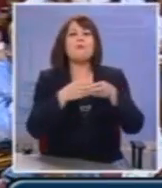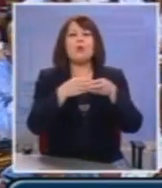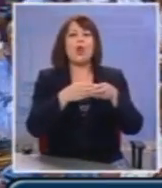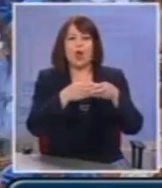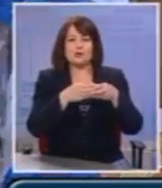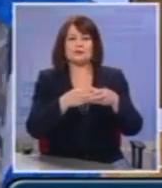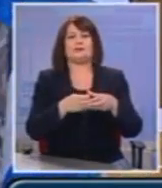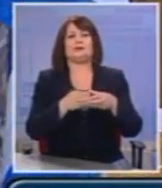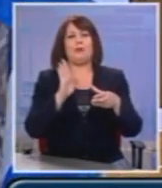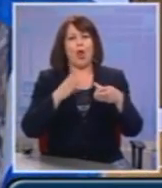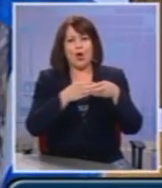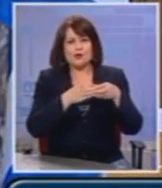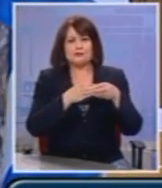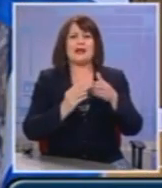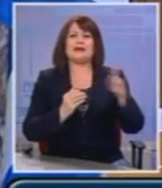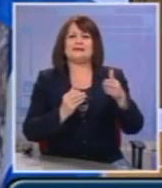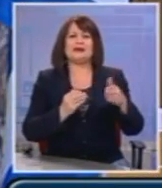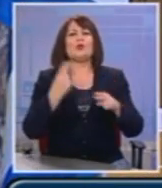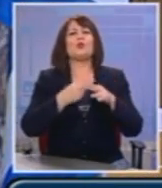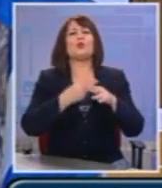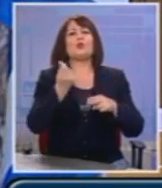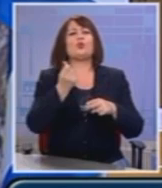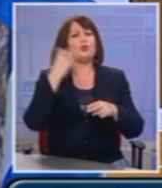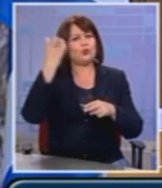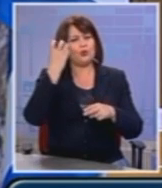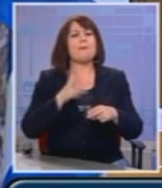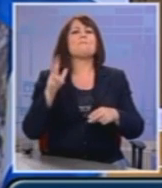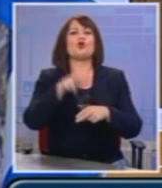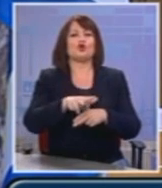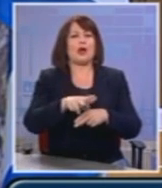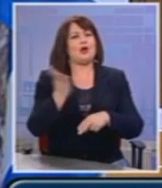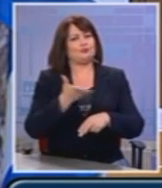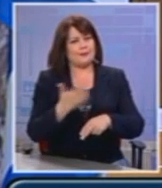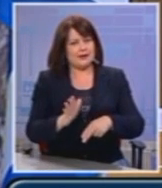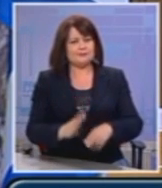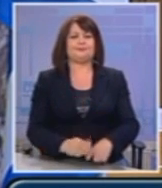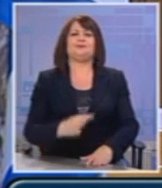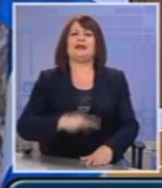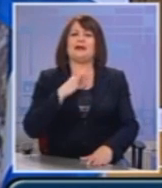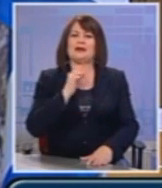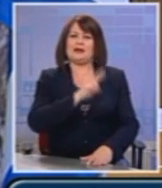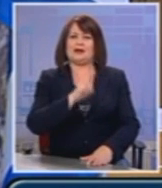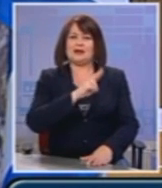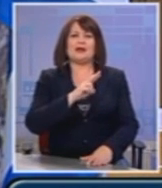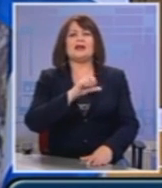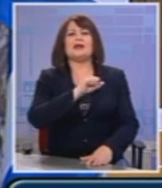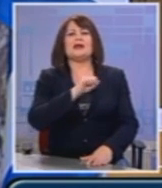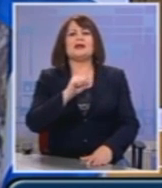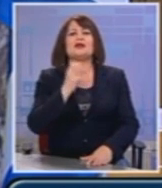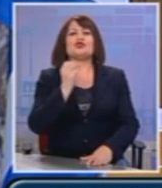εκλεκτό και εξαίρετο οικονομολόγο από την πορτογαλλία τον κύριο ρενάτο